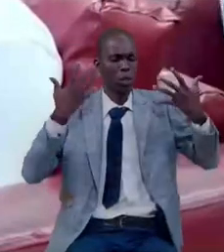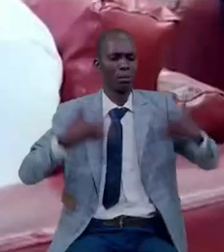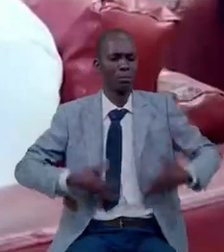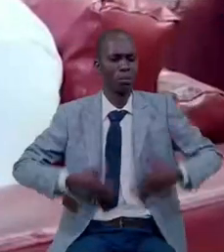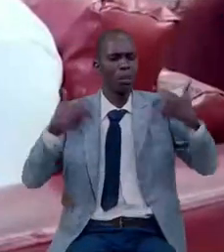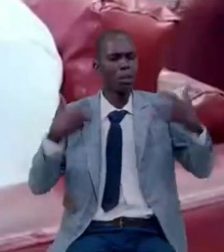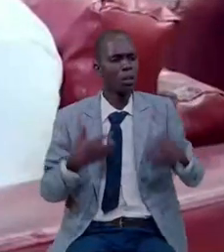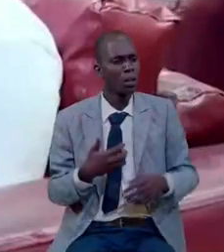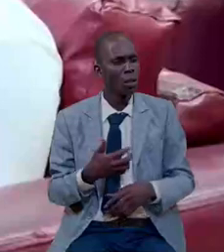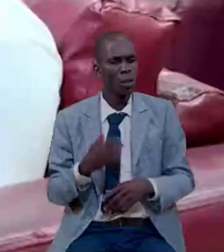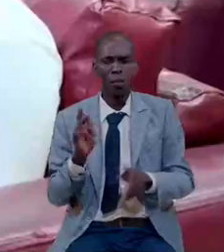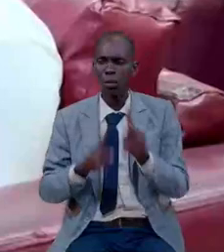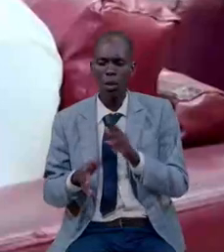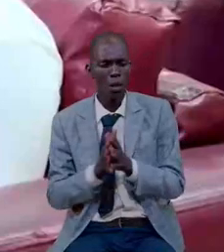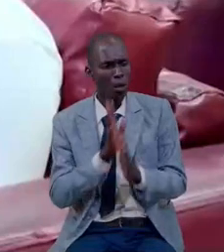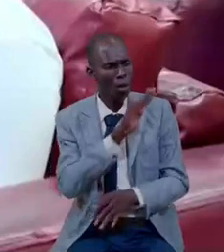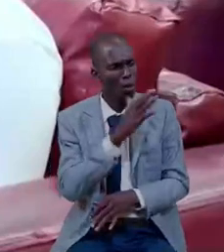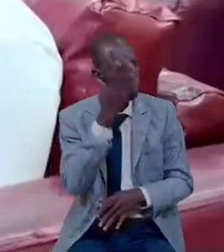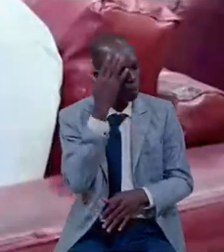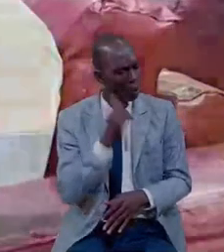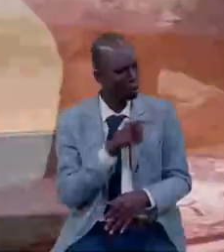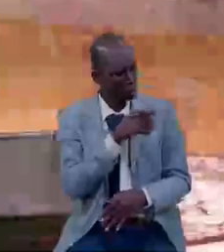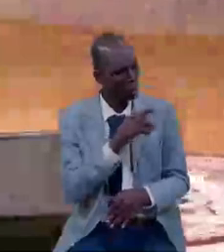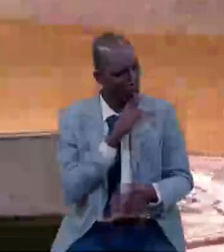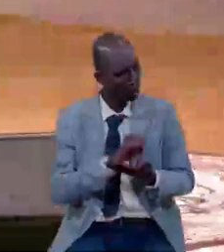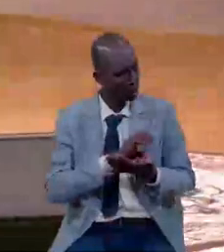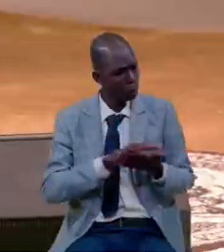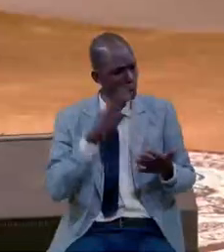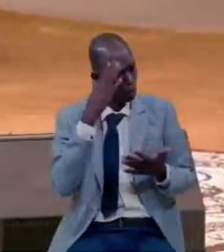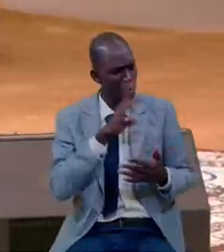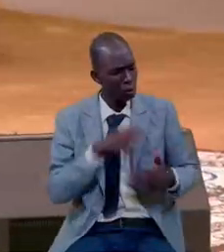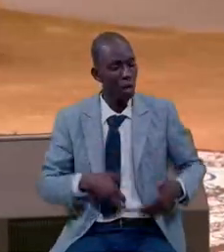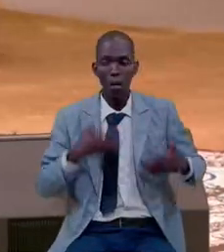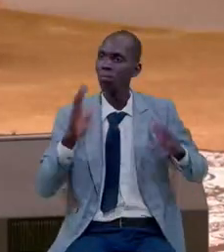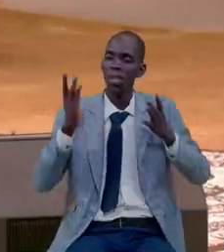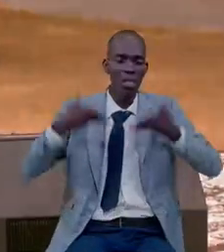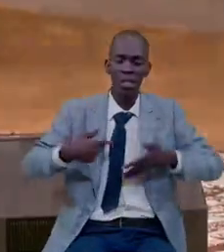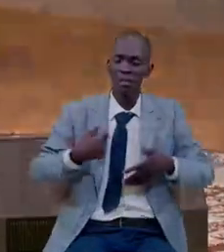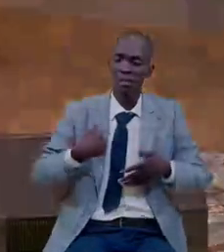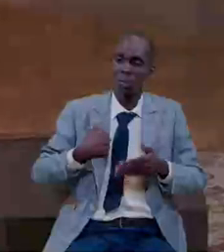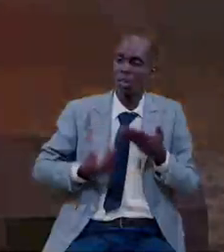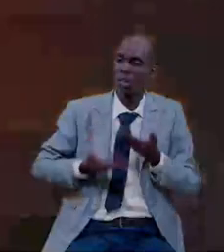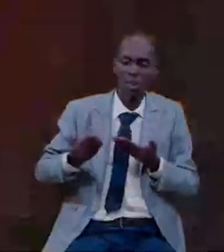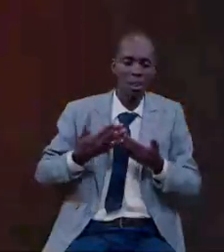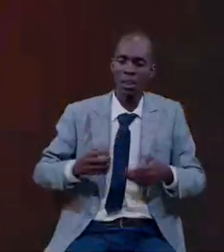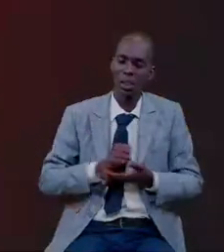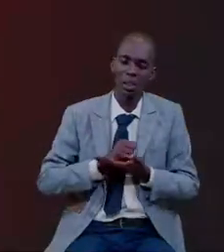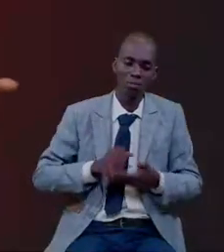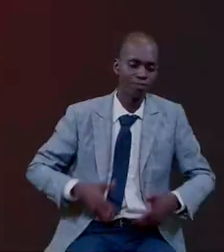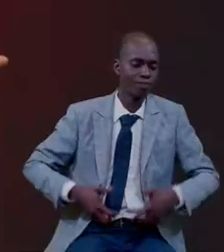s'énervent. Mon ami, je crois que tu es sanctifié, mais tu peux facilement te fâcher, il n'y a pas